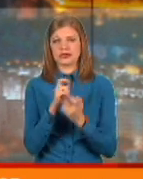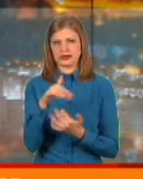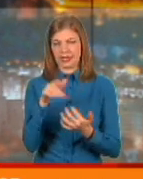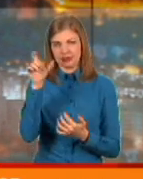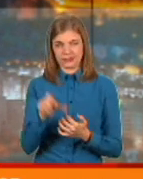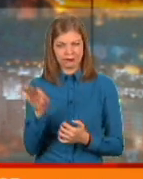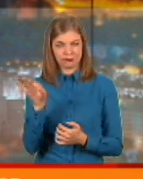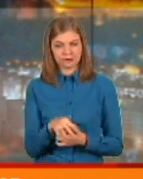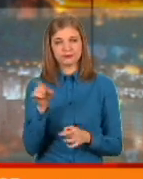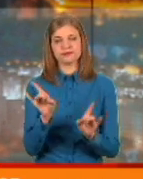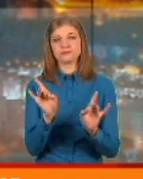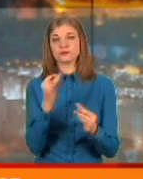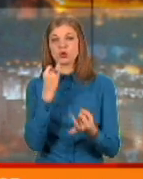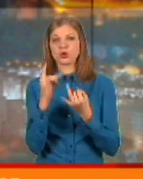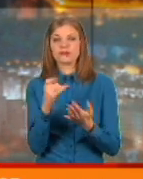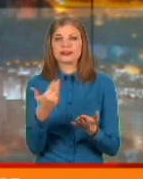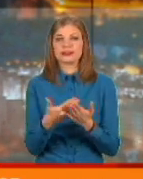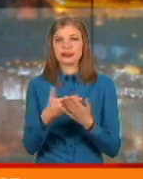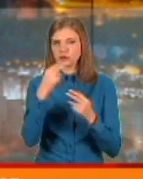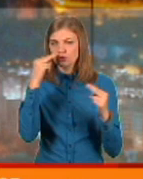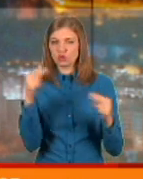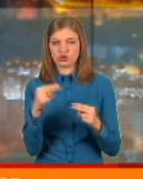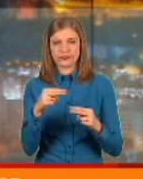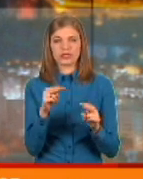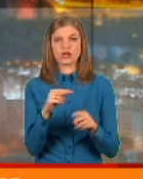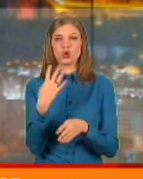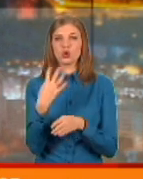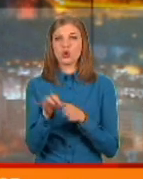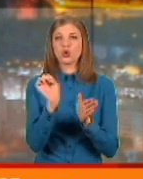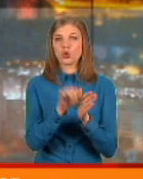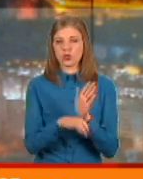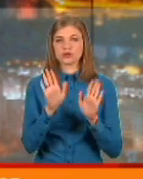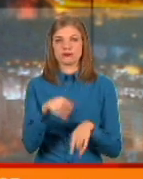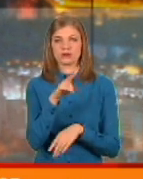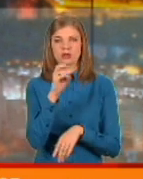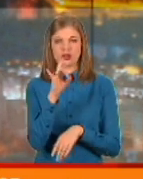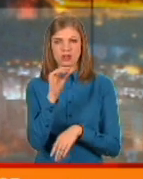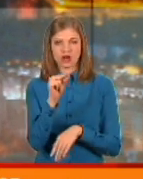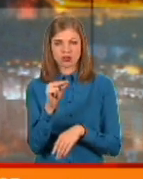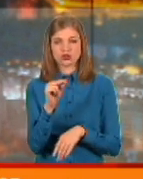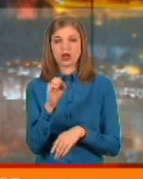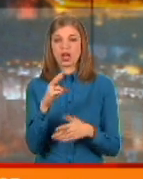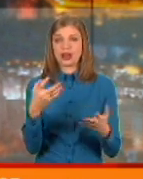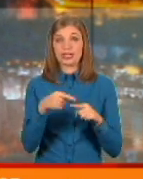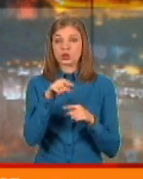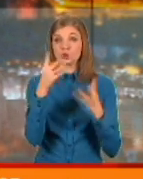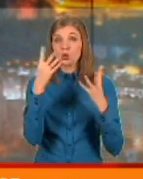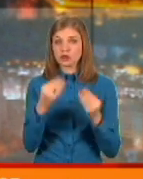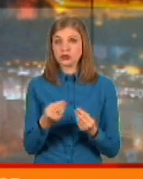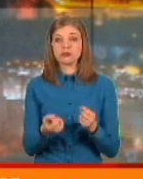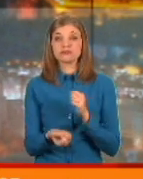ведуча Ольга Скабєєва розмовляла з нібито очевидицею розстрілу у Керченському коледжі. Проте того самого